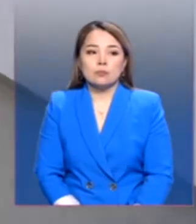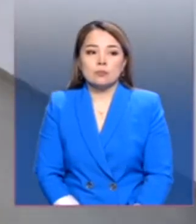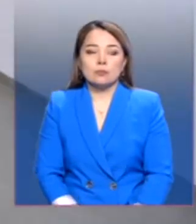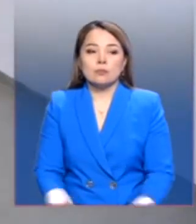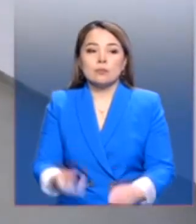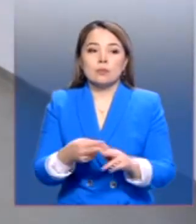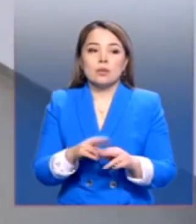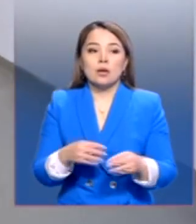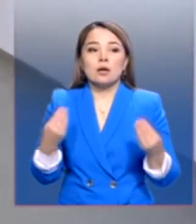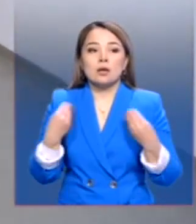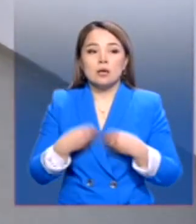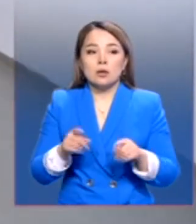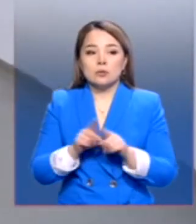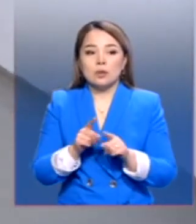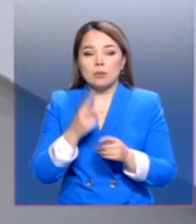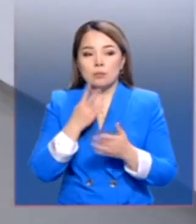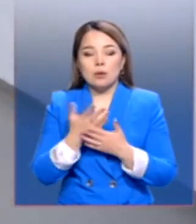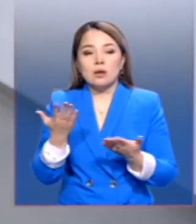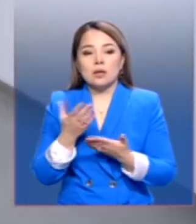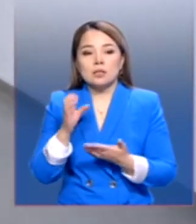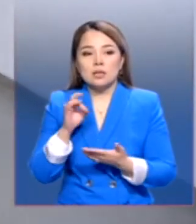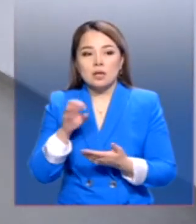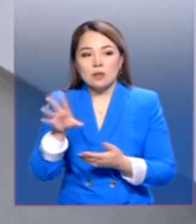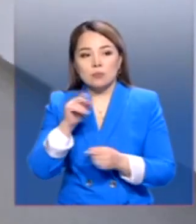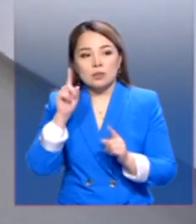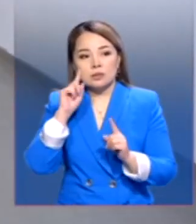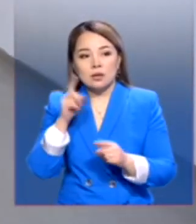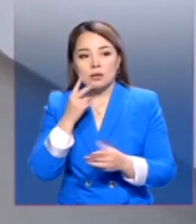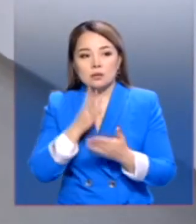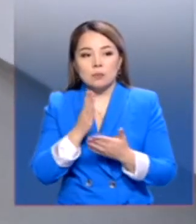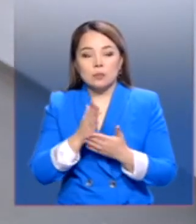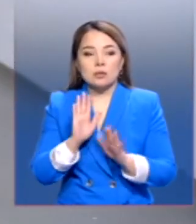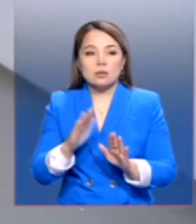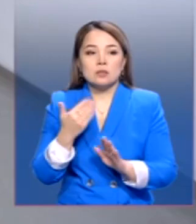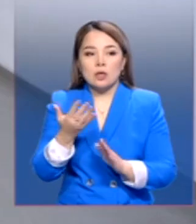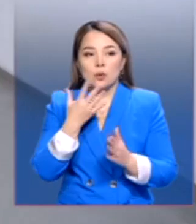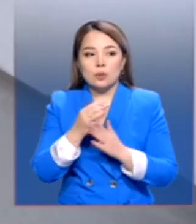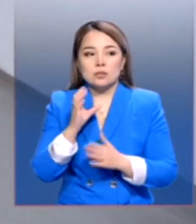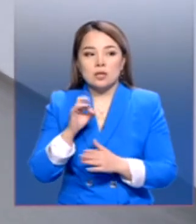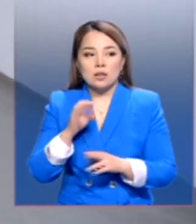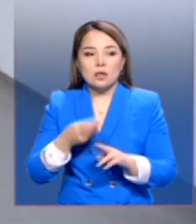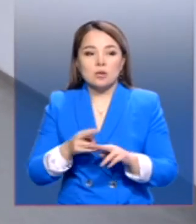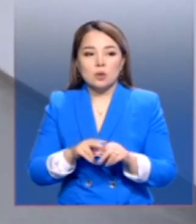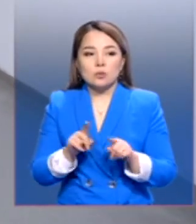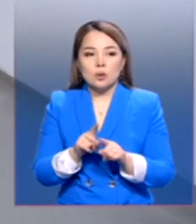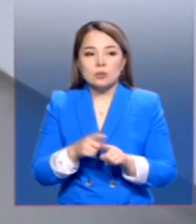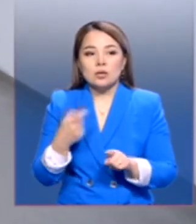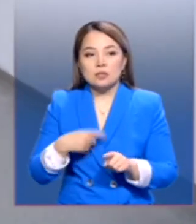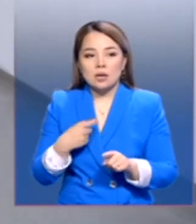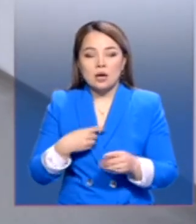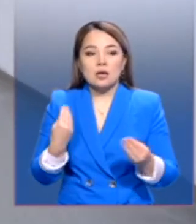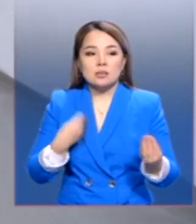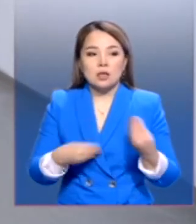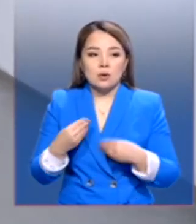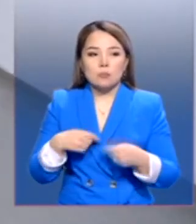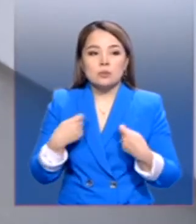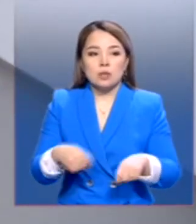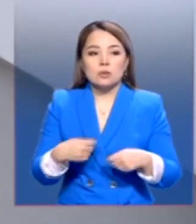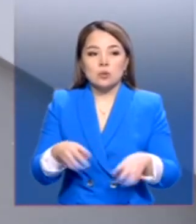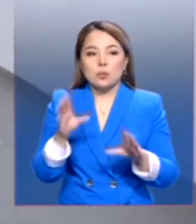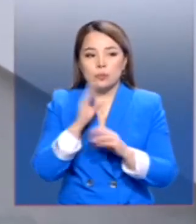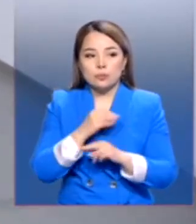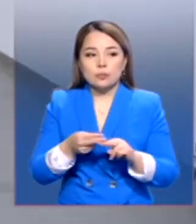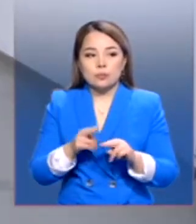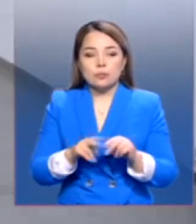Мына киімді көрген кезде ол қандай сериалдық екенін біліп тұрған шығарсыздар. Олар тек сериалды ғана емес, осы арқылы өздерінің киімдерін де сата білді. Ал